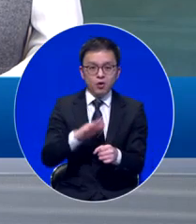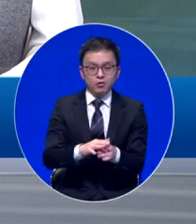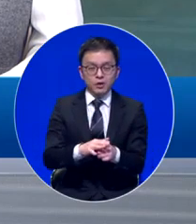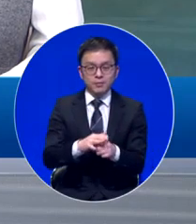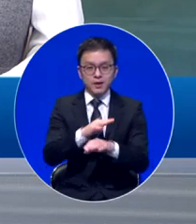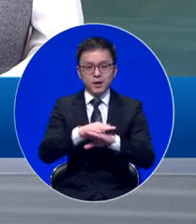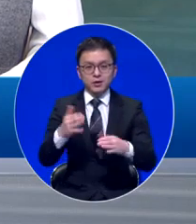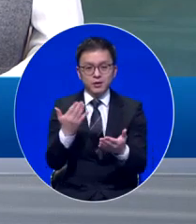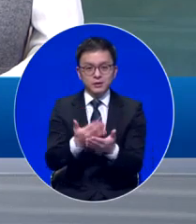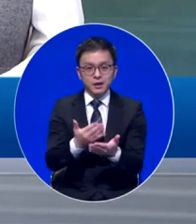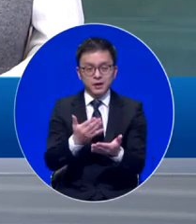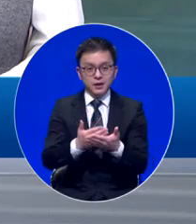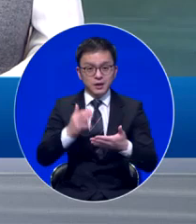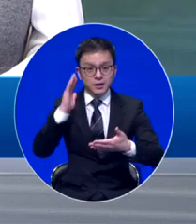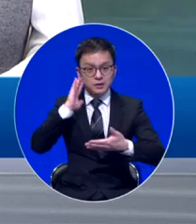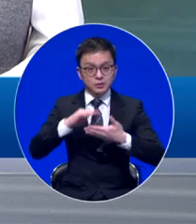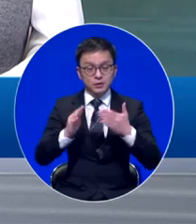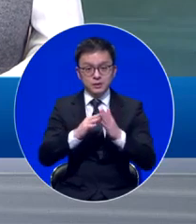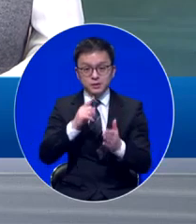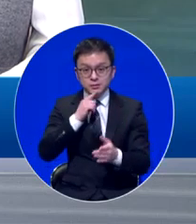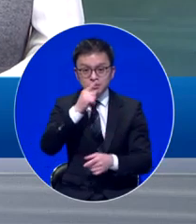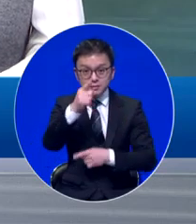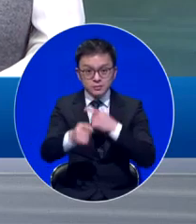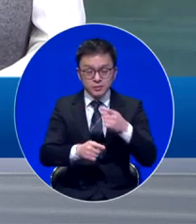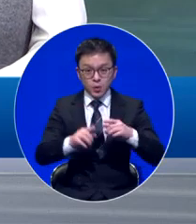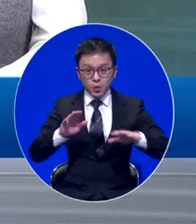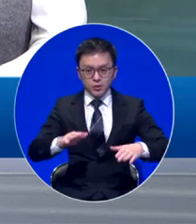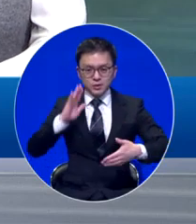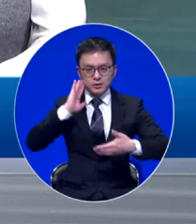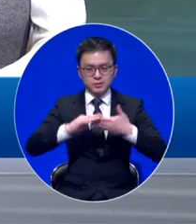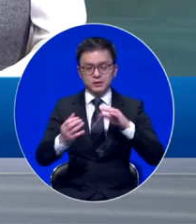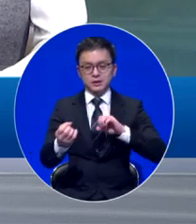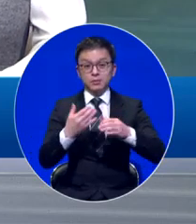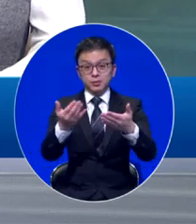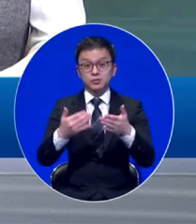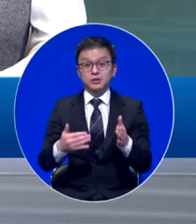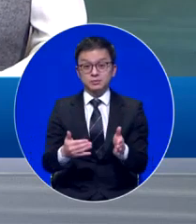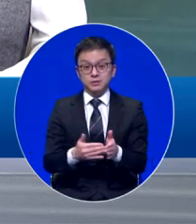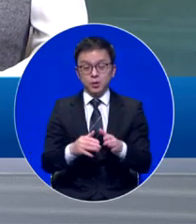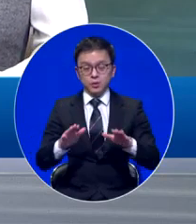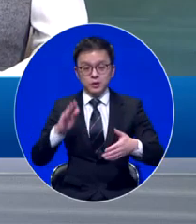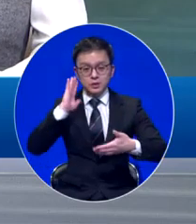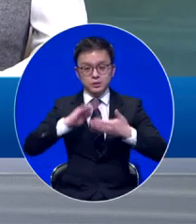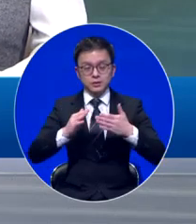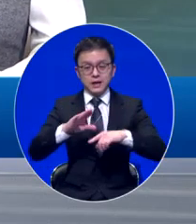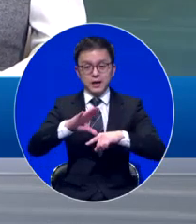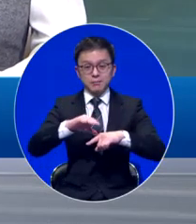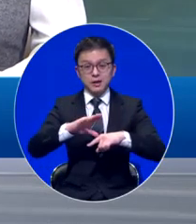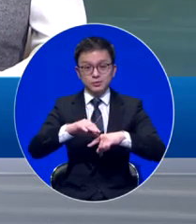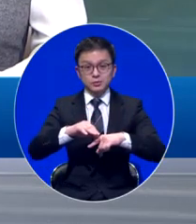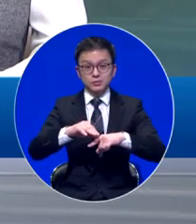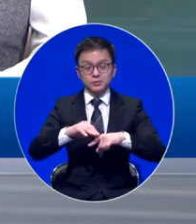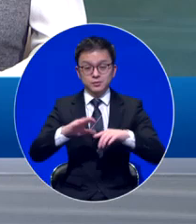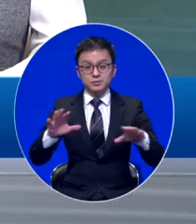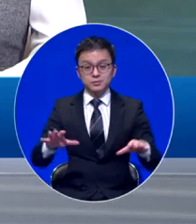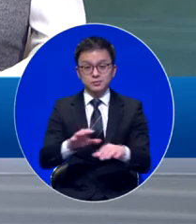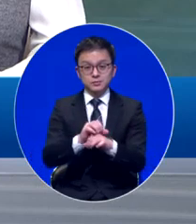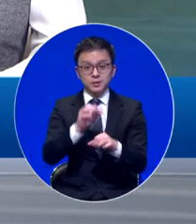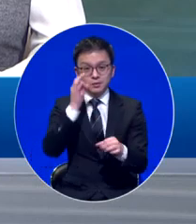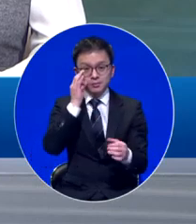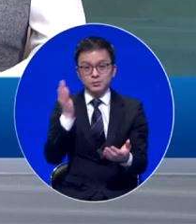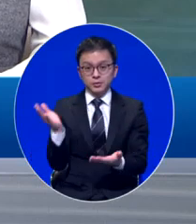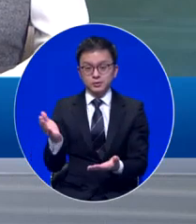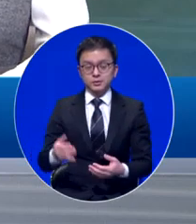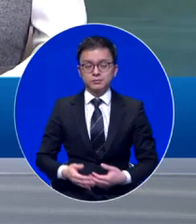호소한 국민청원에 대해서 정부가 답변을 내놨습니다. 네, 국민청원 답변으로 진행된 11시 30분 청와대입니다.